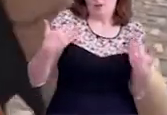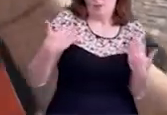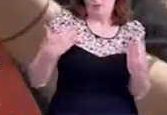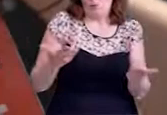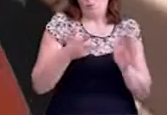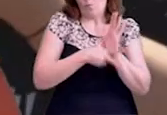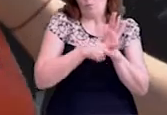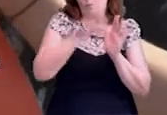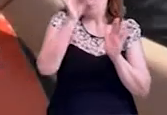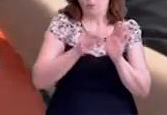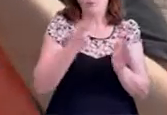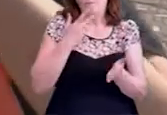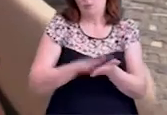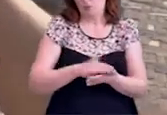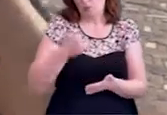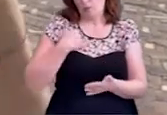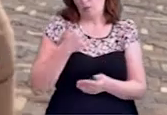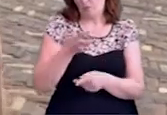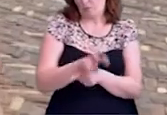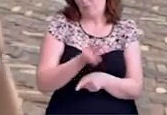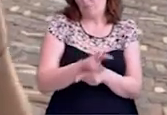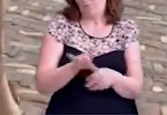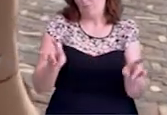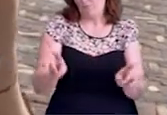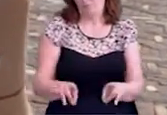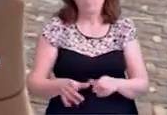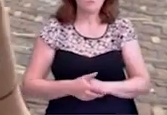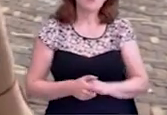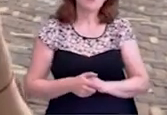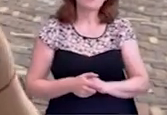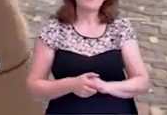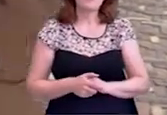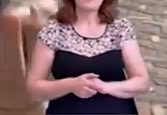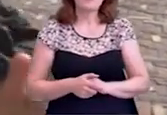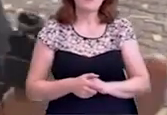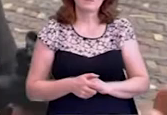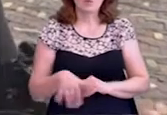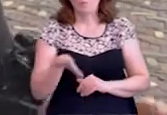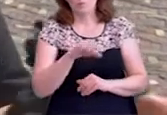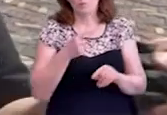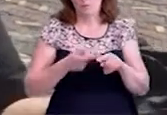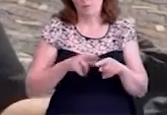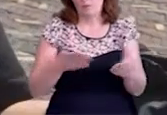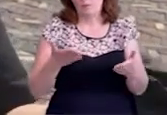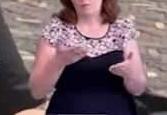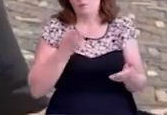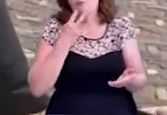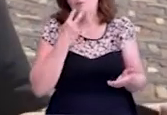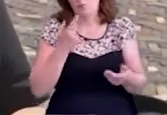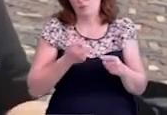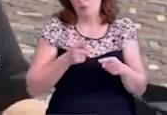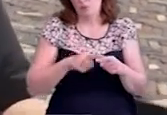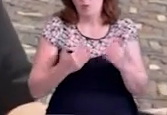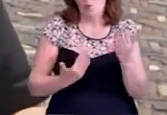80% постійних гостей у нас. І вони просто смеются над этими всеми